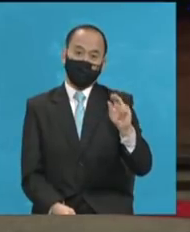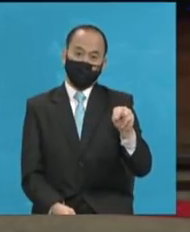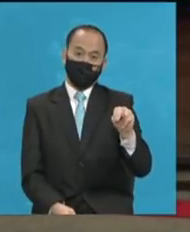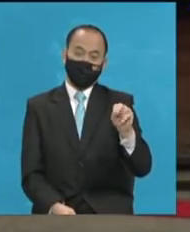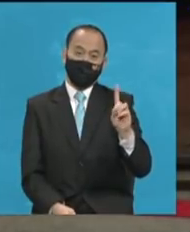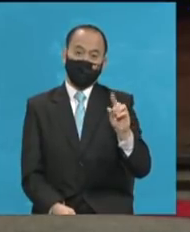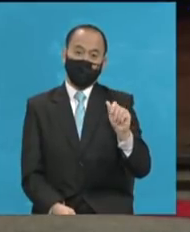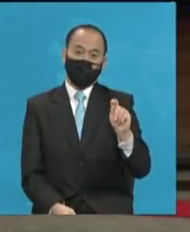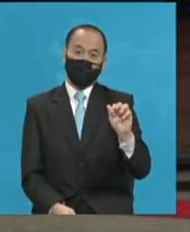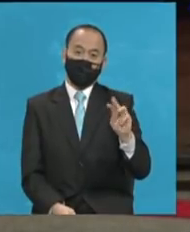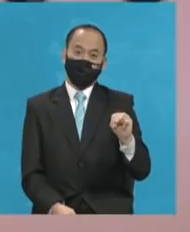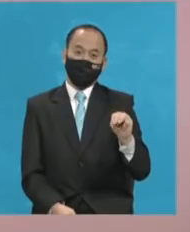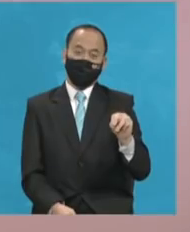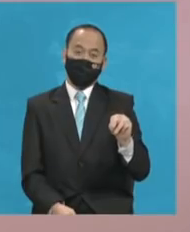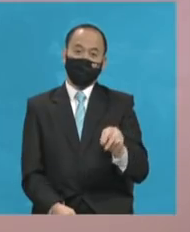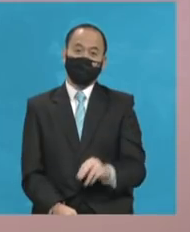hai hai